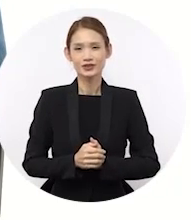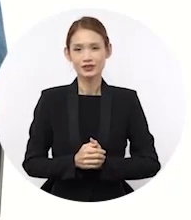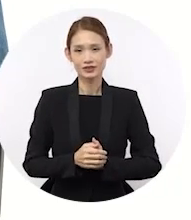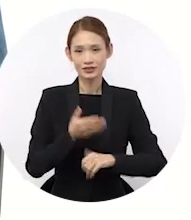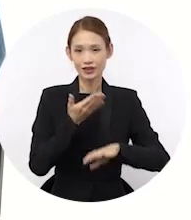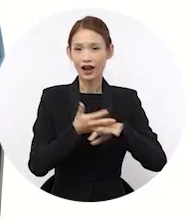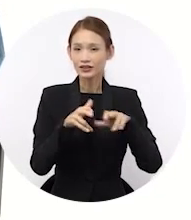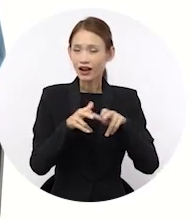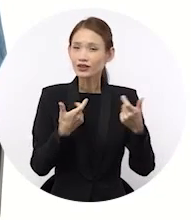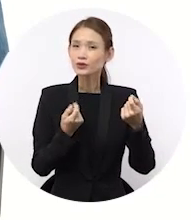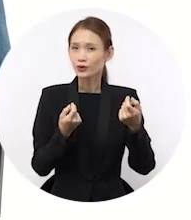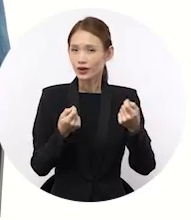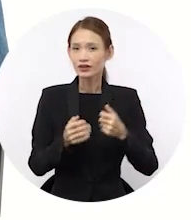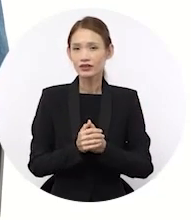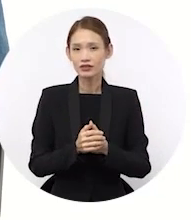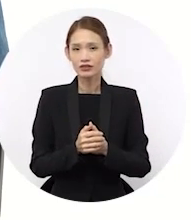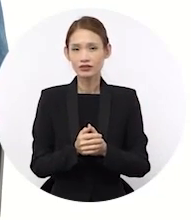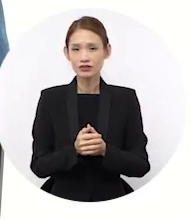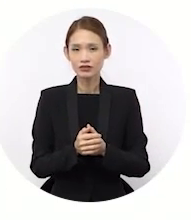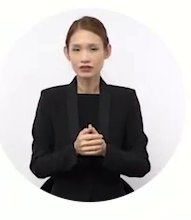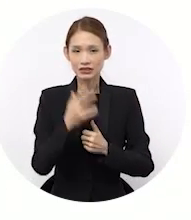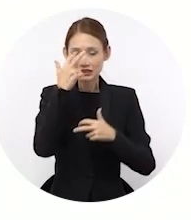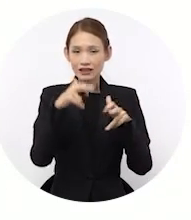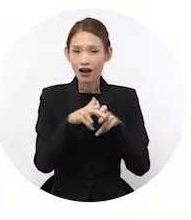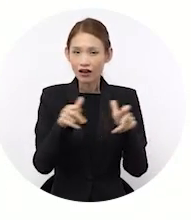여러분. 다른 장애인들도 마찬가지예요.